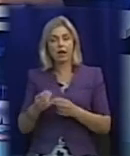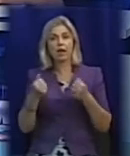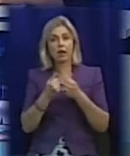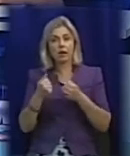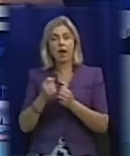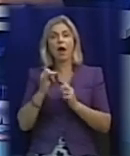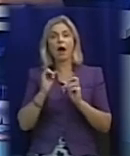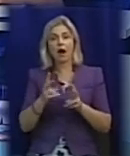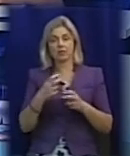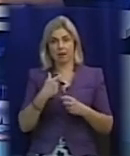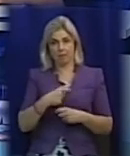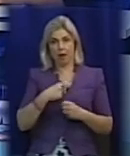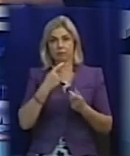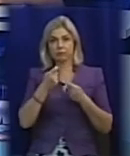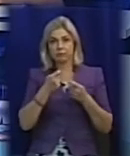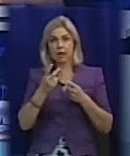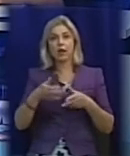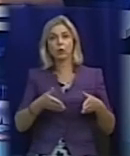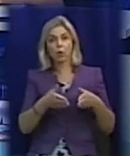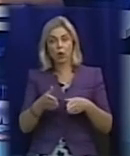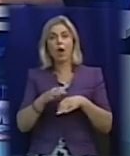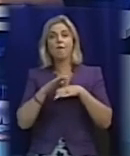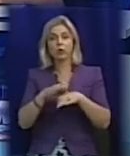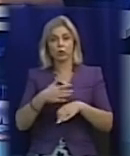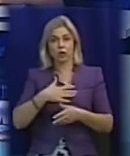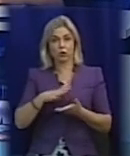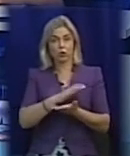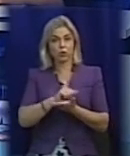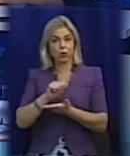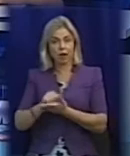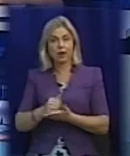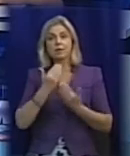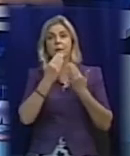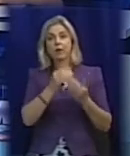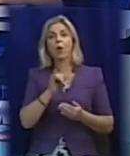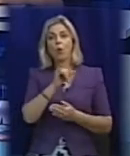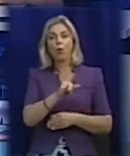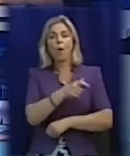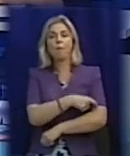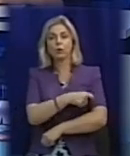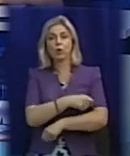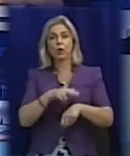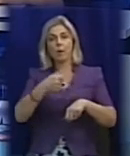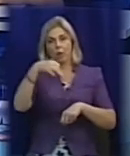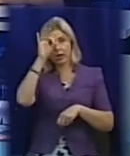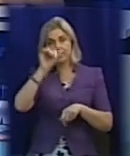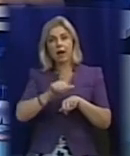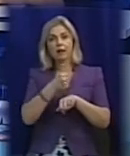себе від неприємностей на дорогах, ведуча «Тема дня» на Тарашевська дізнаватиметься у речника патрульної поліції Головного